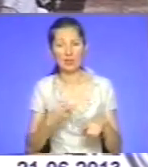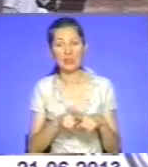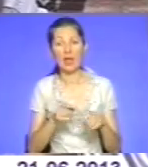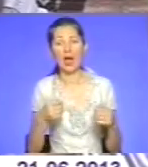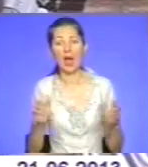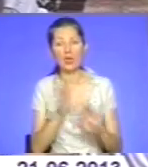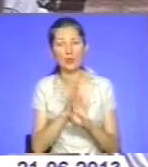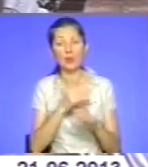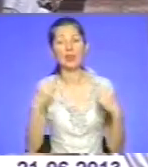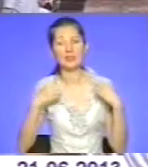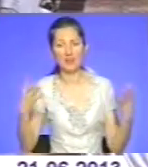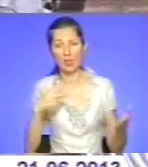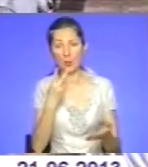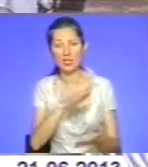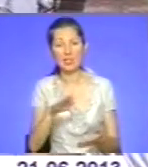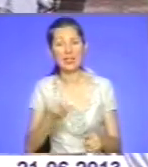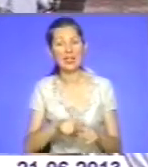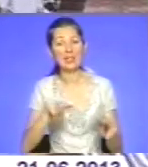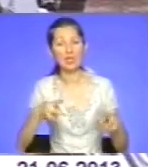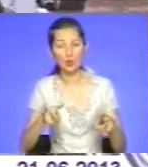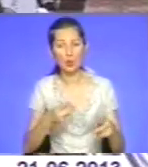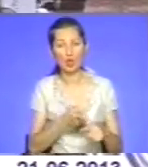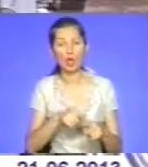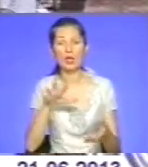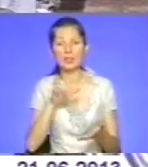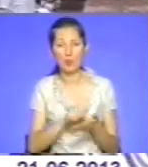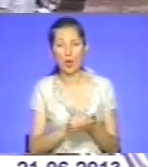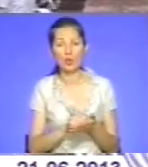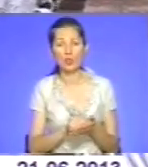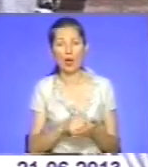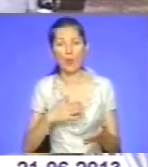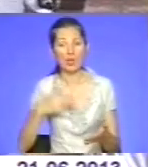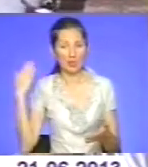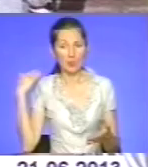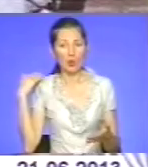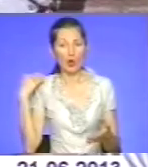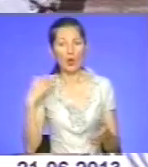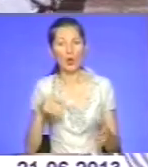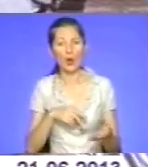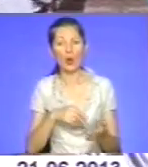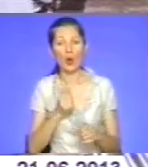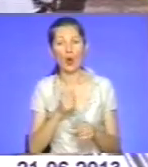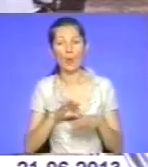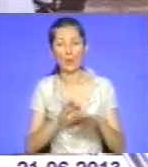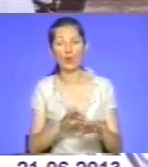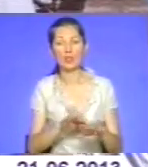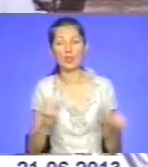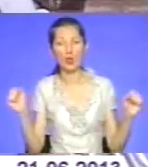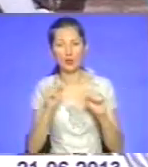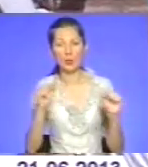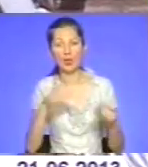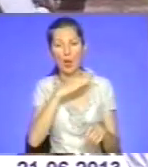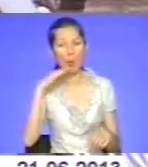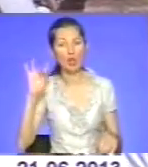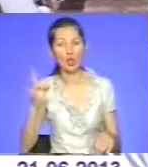які танцюють, ви бачите діток, які займаються. От зараз у мене за спиною якраз розминку проводить багаторазовий учасник